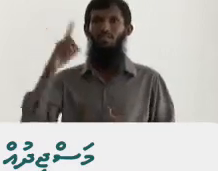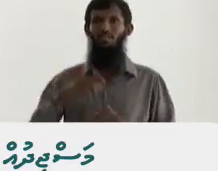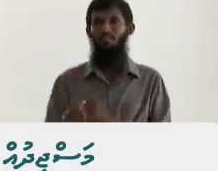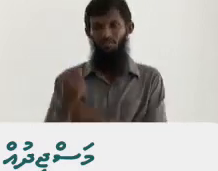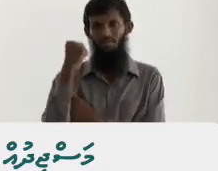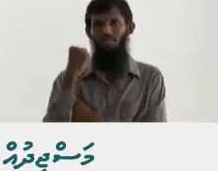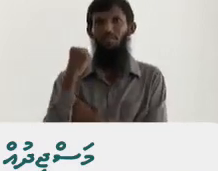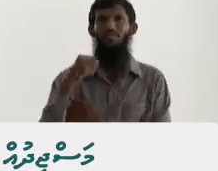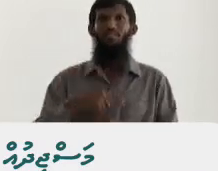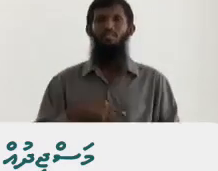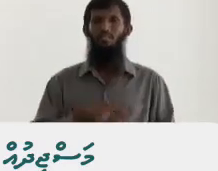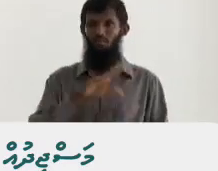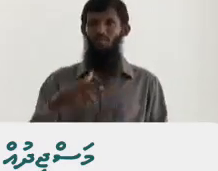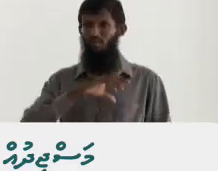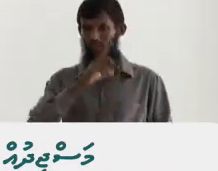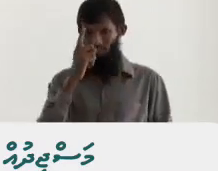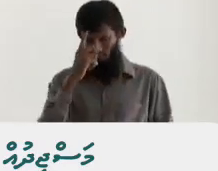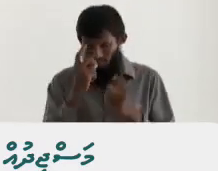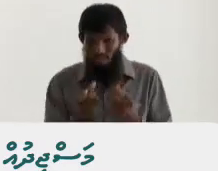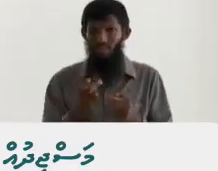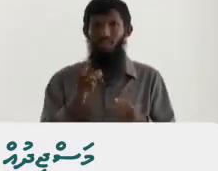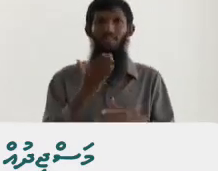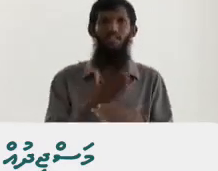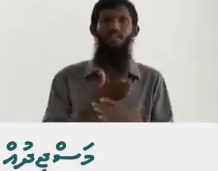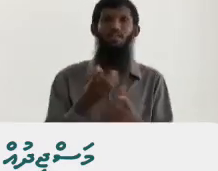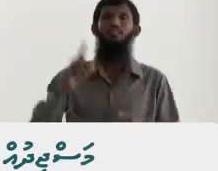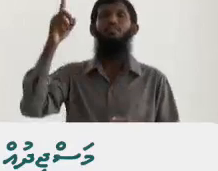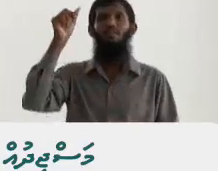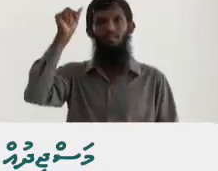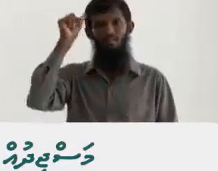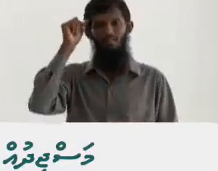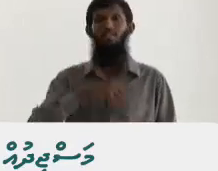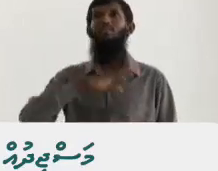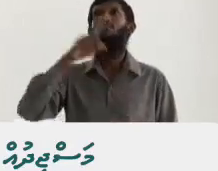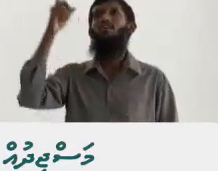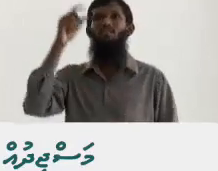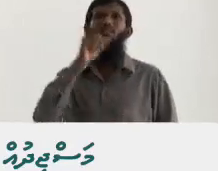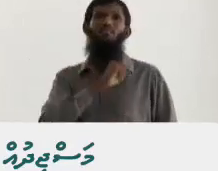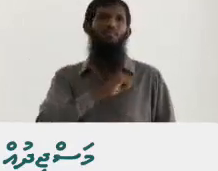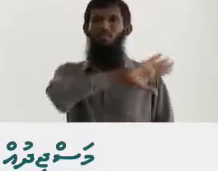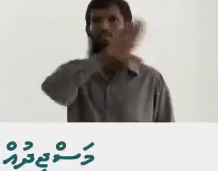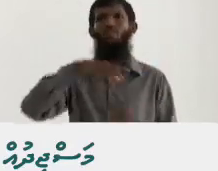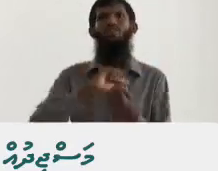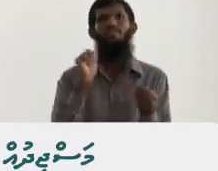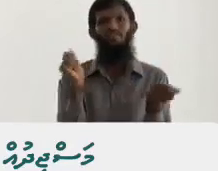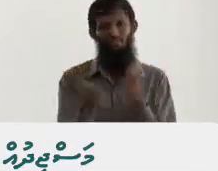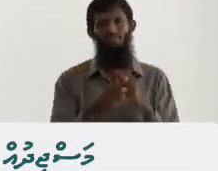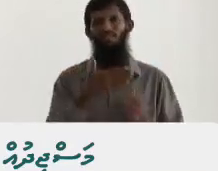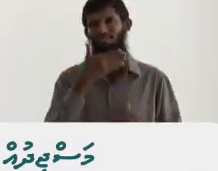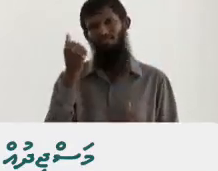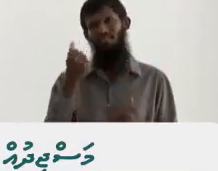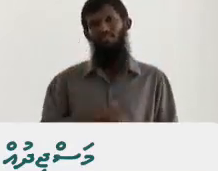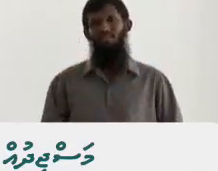Verikamai Kashakuladum Vantakamang Imamve Ibaraskalange Takwa Veriva Baikamuga Labvashi